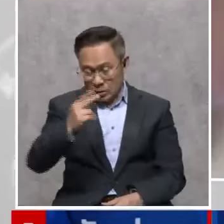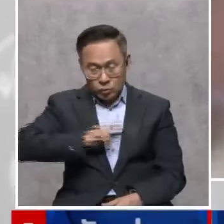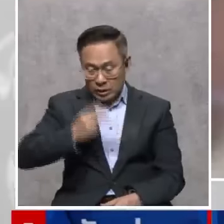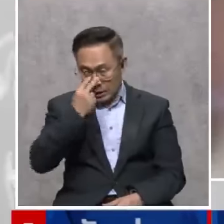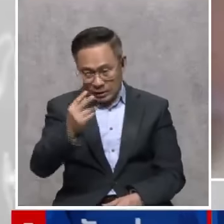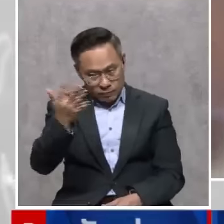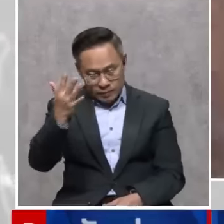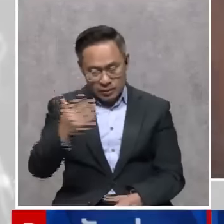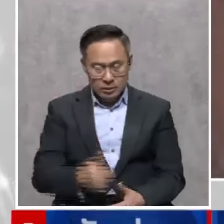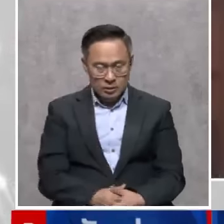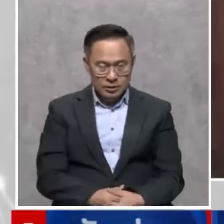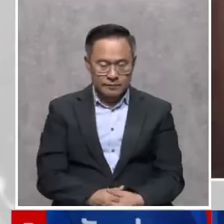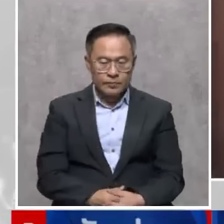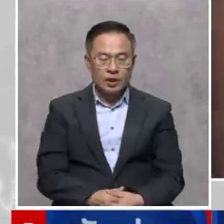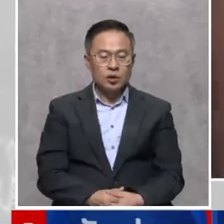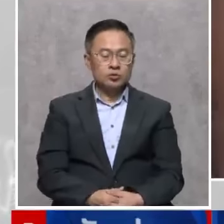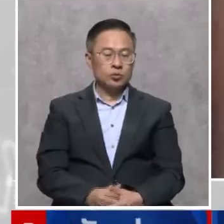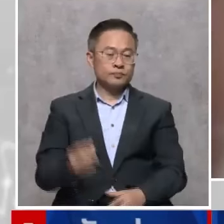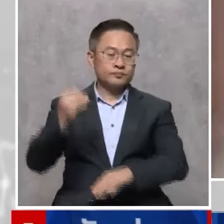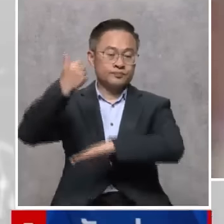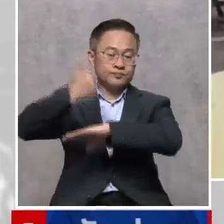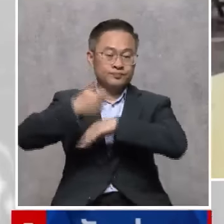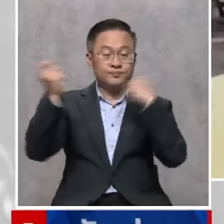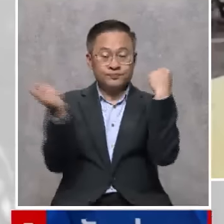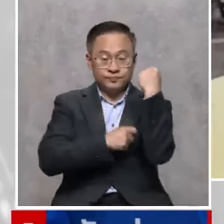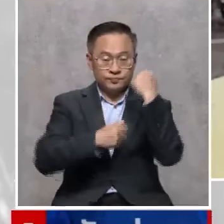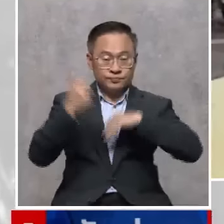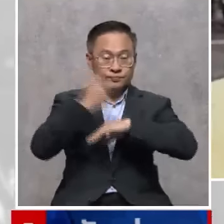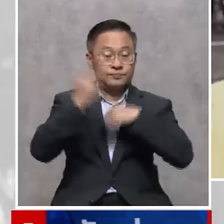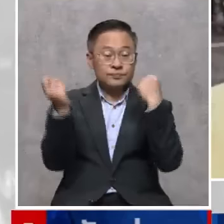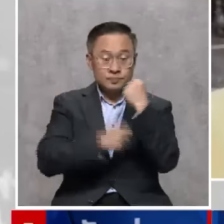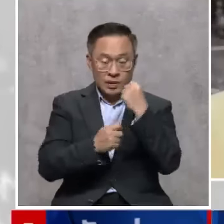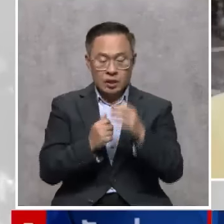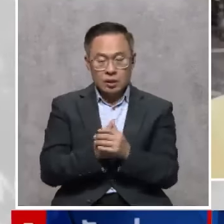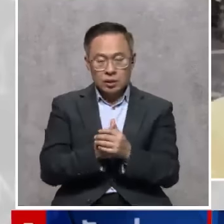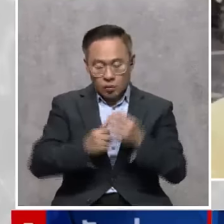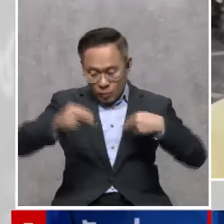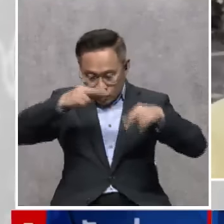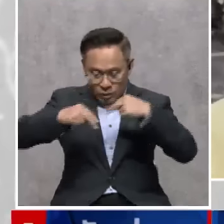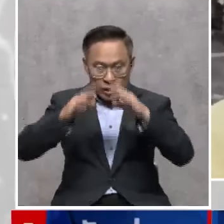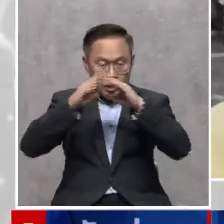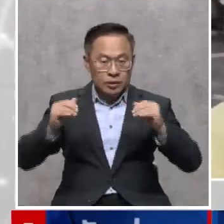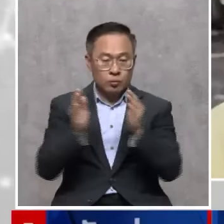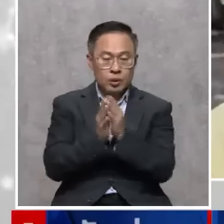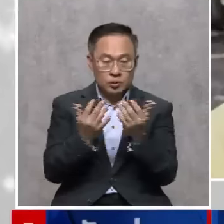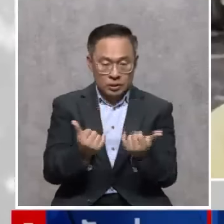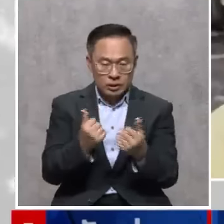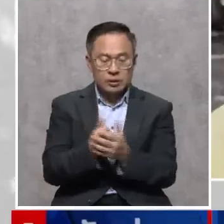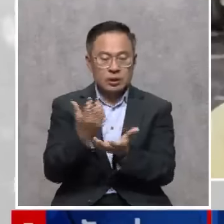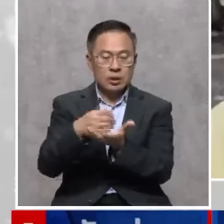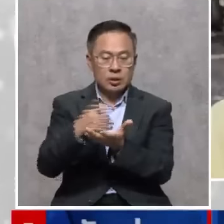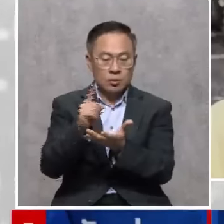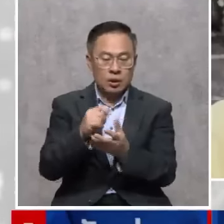างด้านคุณธนงศักดิ์สวัสดีเป็นกำนันตำบลดอนตะโกอำเภอท่าศาลานะคะก็เข้ามาดูแลความเรียบร้อยภายในวัดแล้วก็เปิดเผยว่